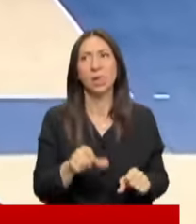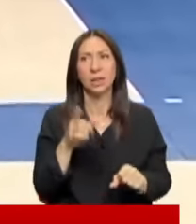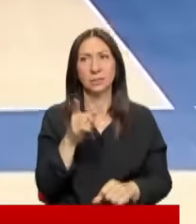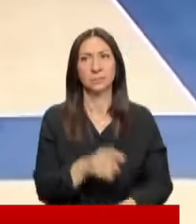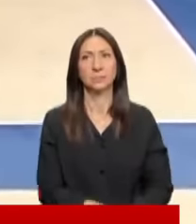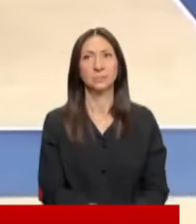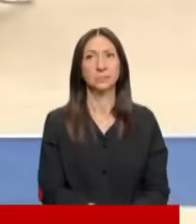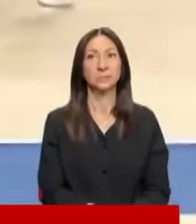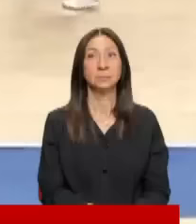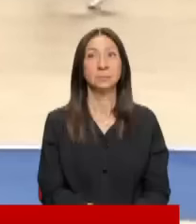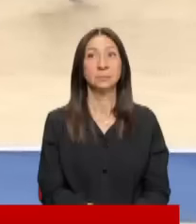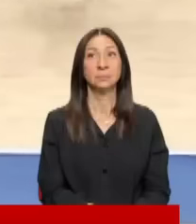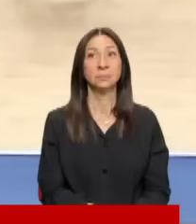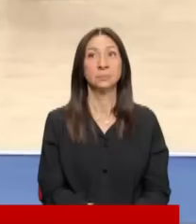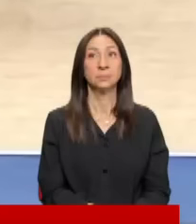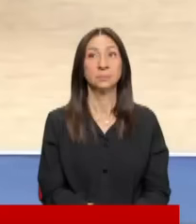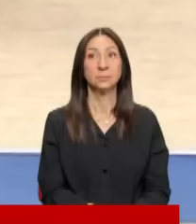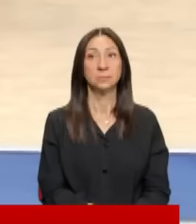koyamadı.